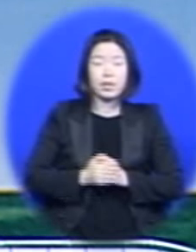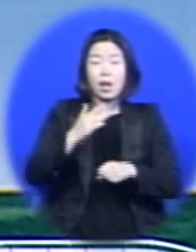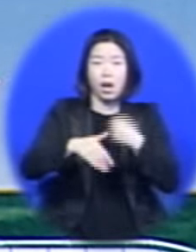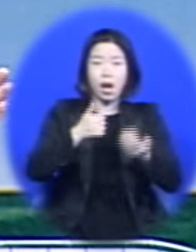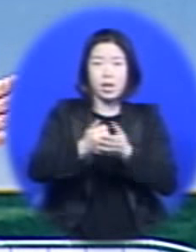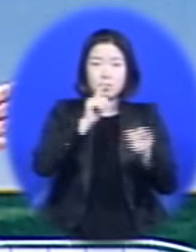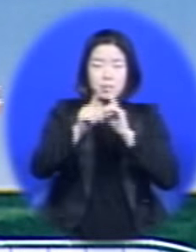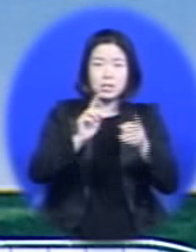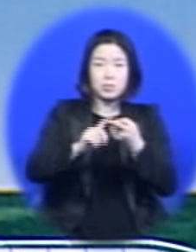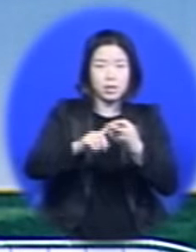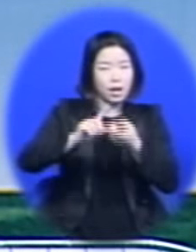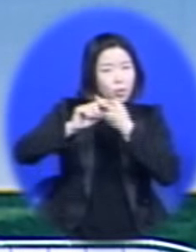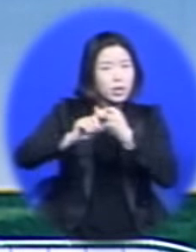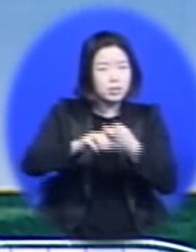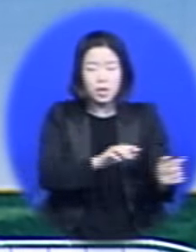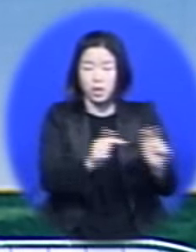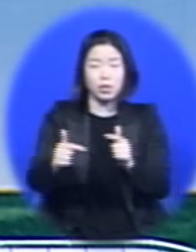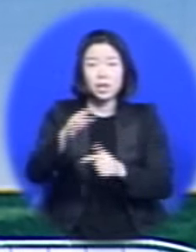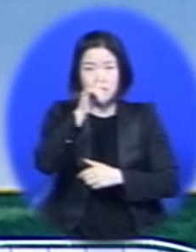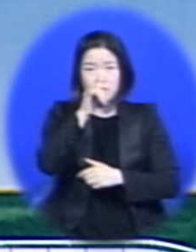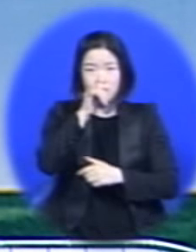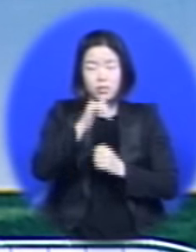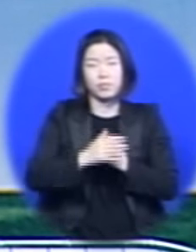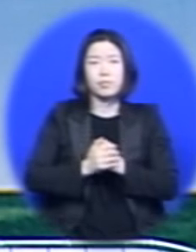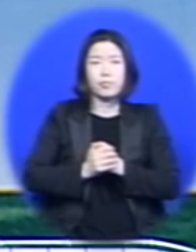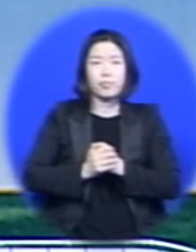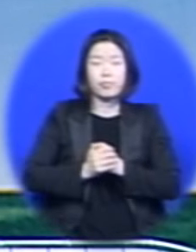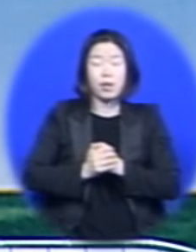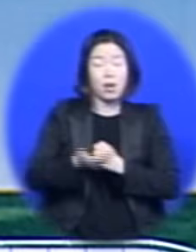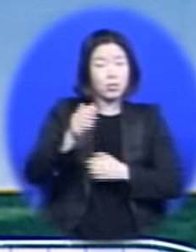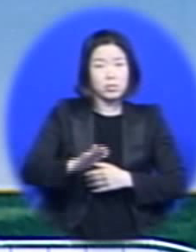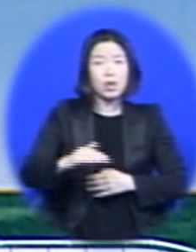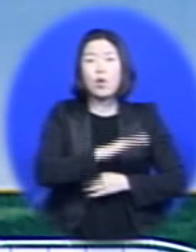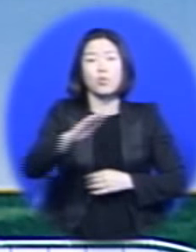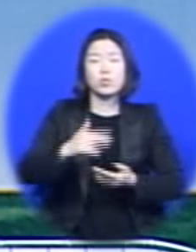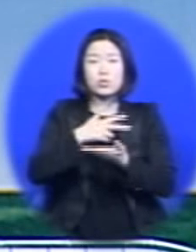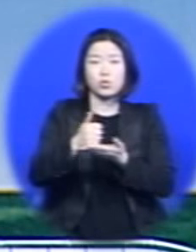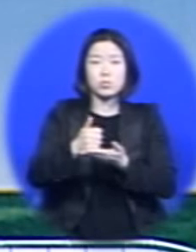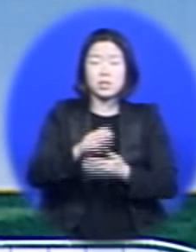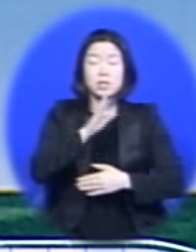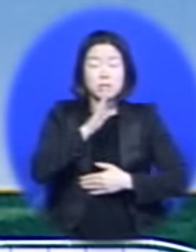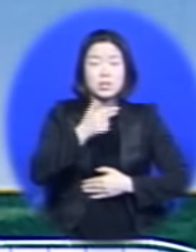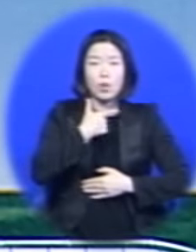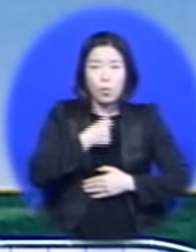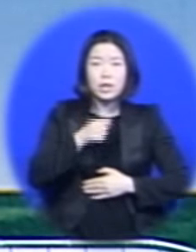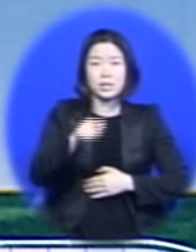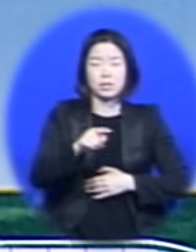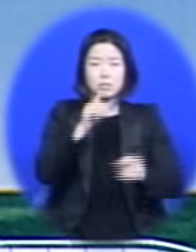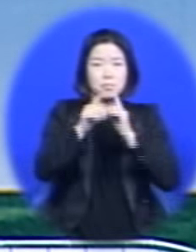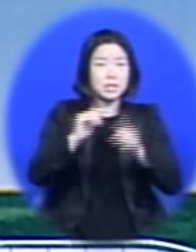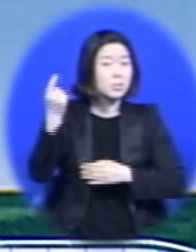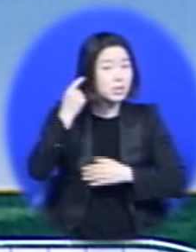하나님의 말씀에 대한 관심은 뭐 여러 가지 있을 수 있습니다. 그런데 우리 주님이 정말 원하시는 것은 말씀을